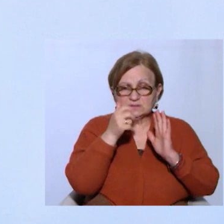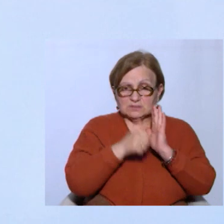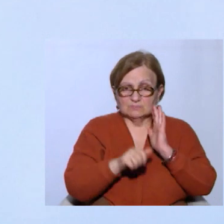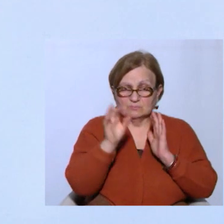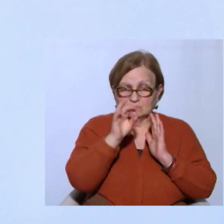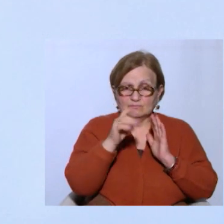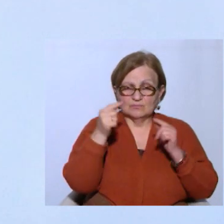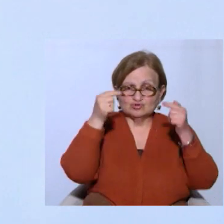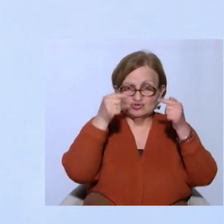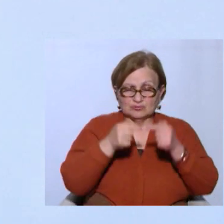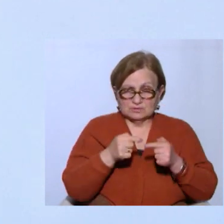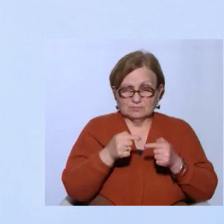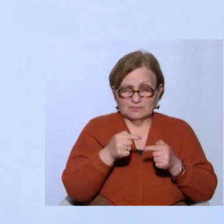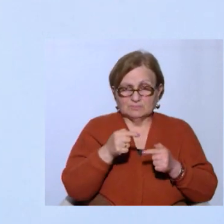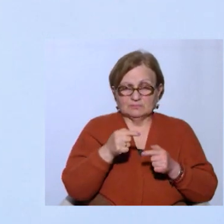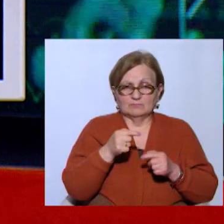გრადუს შეესაბამება